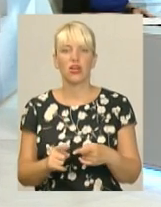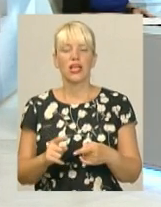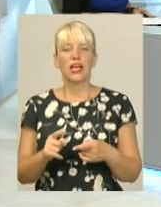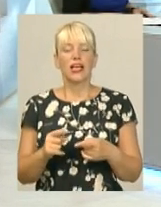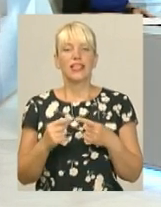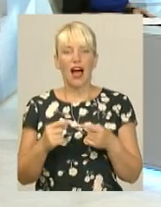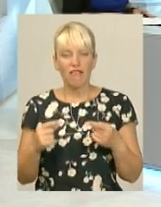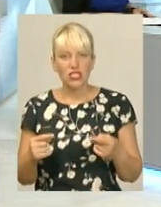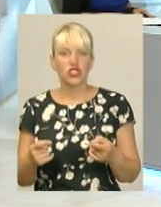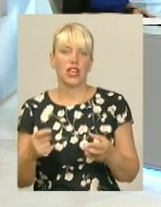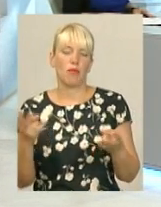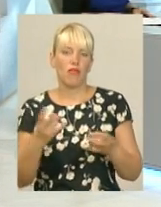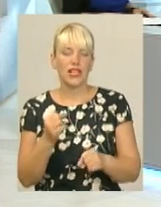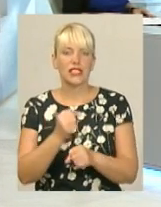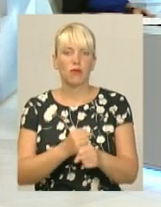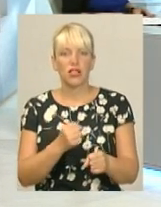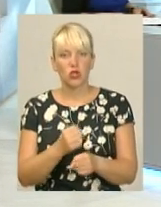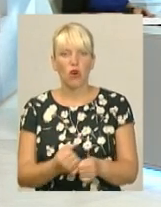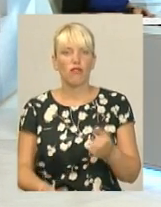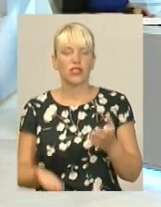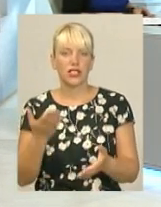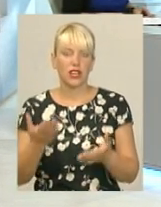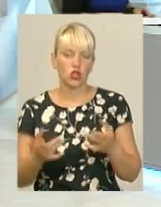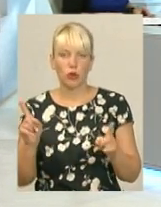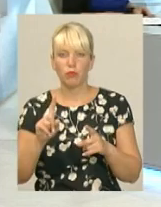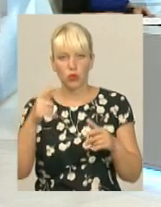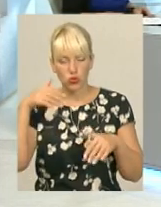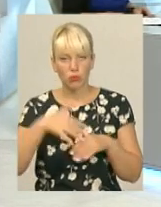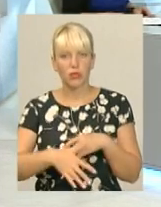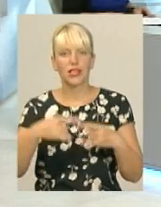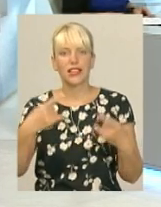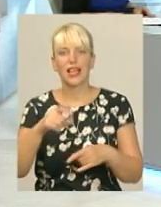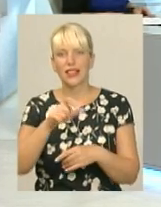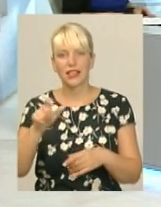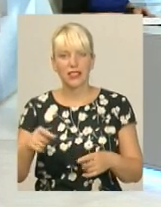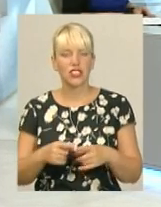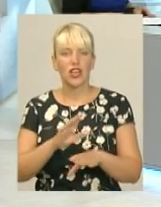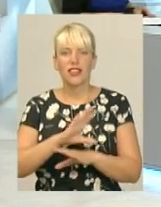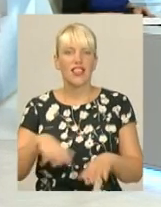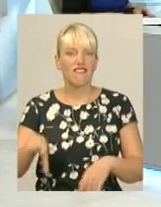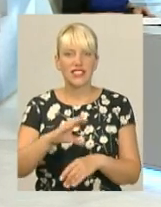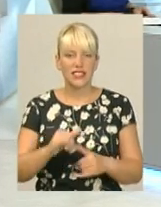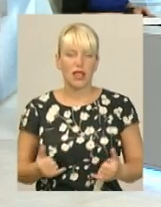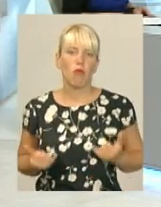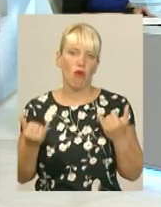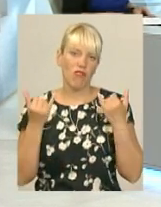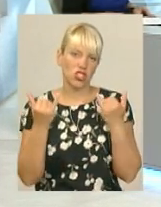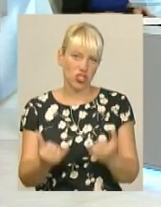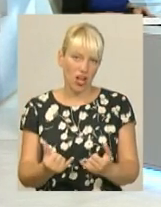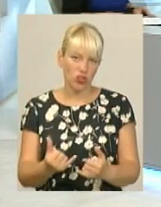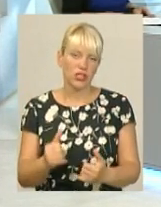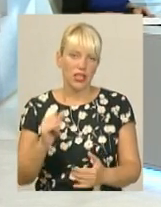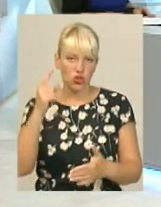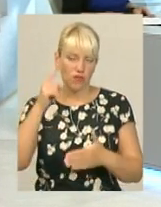мають спрацьовувати. Якщо так, щоб телеглядачі розуміли, не всі поважають і довіряють поліції, не всі